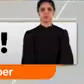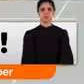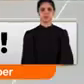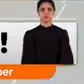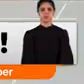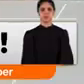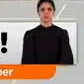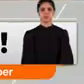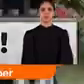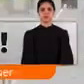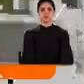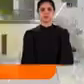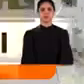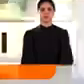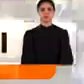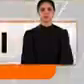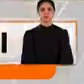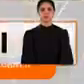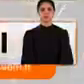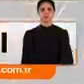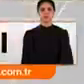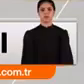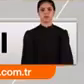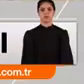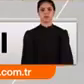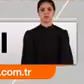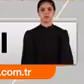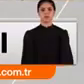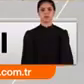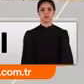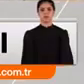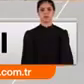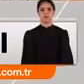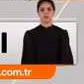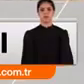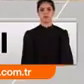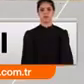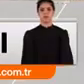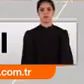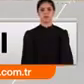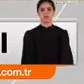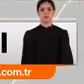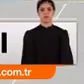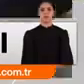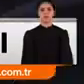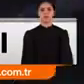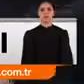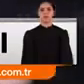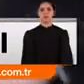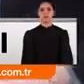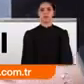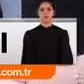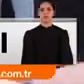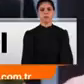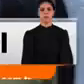oyalıyor. Paramızı vermiyor. Ne hissediyorsunuz? Ya bütün duygularım, hayallerim yıkılmış bir şekilde. Hani...